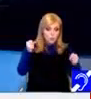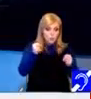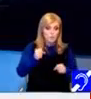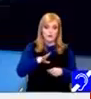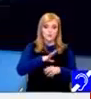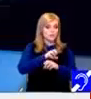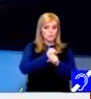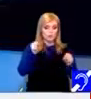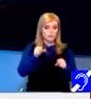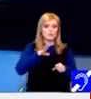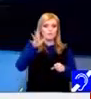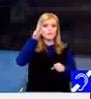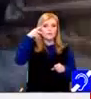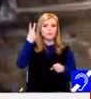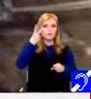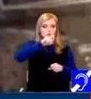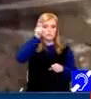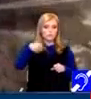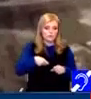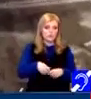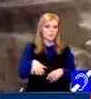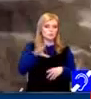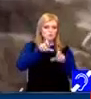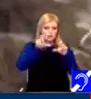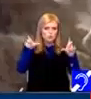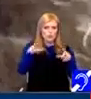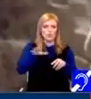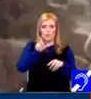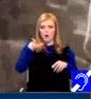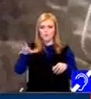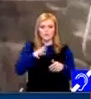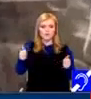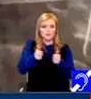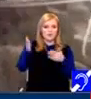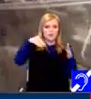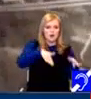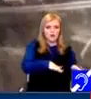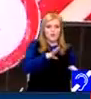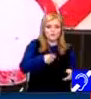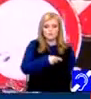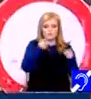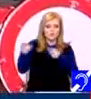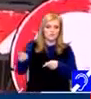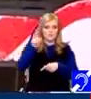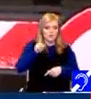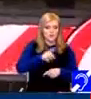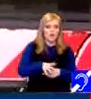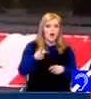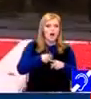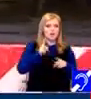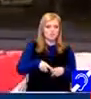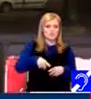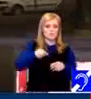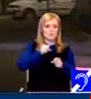mondial. Toate școlile și instituțiile publice au fost închise și oamenii din apropierea țărmului Mării Adriatice mutați temporar. Bomba